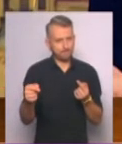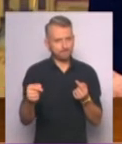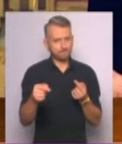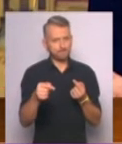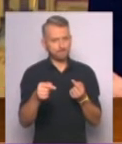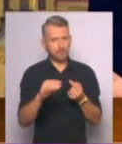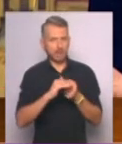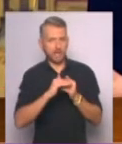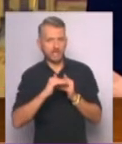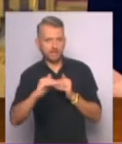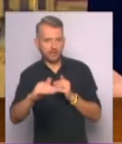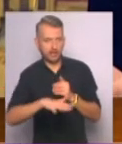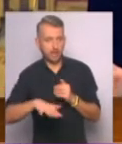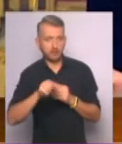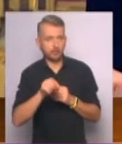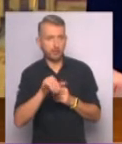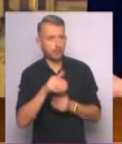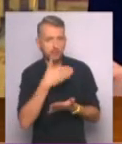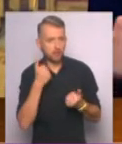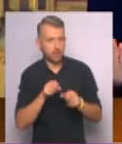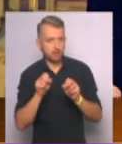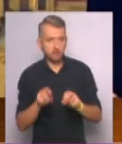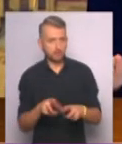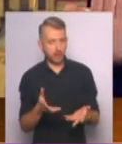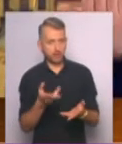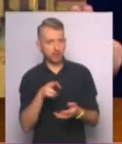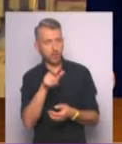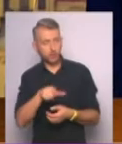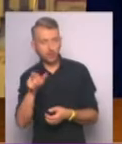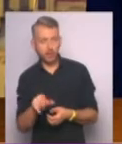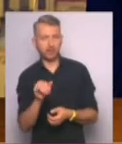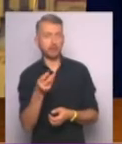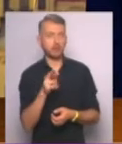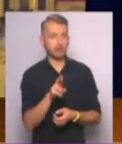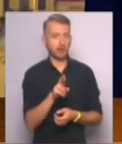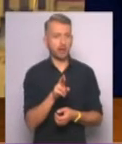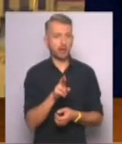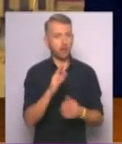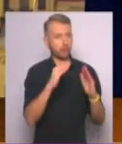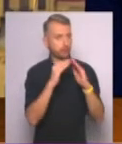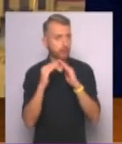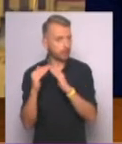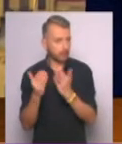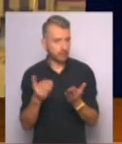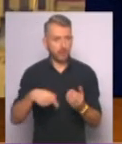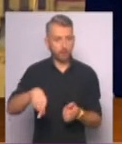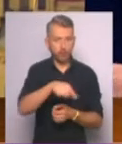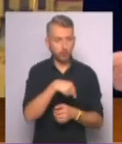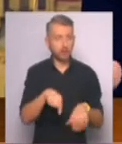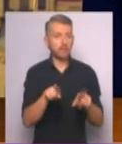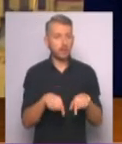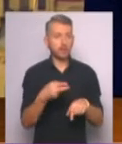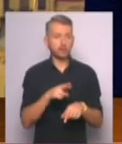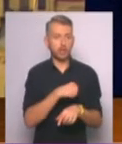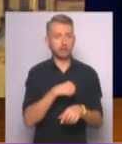таки, на рівній ділянці, вони не створюють такої небезпеки і для людей, і для будинків навколишніх, і також для